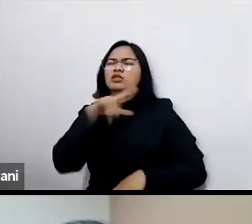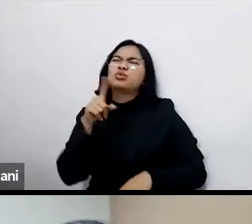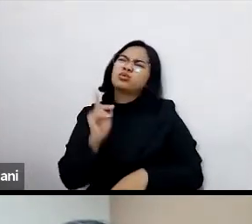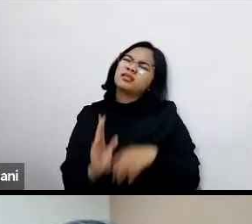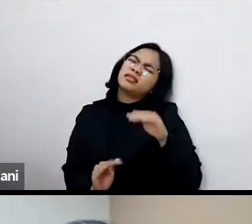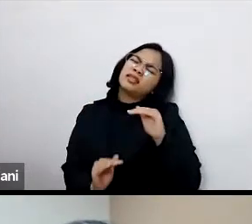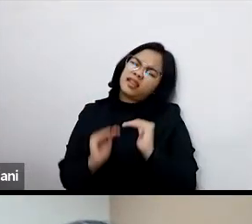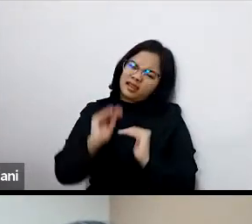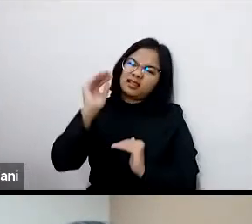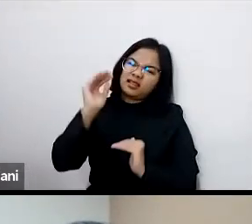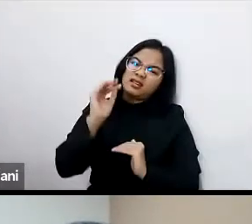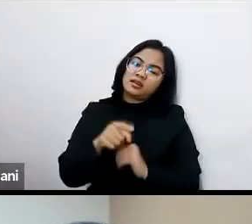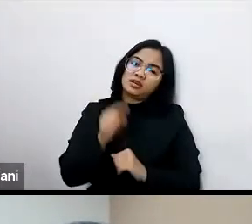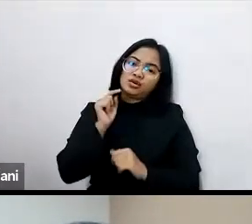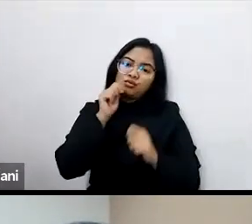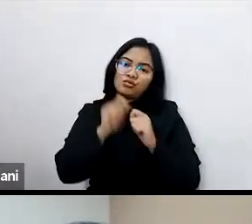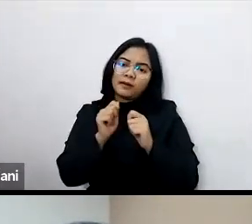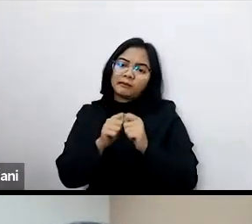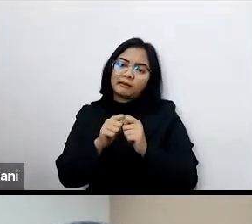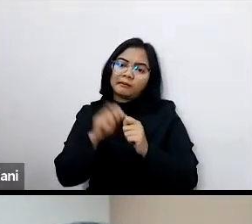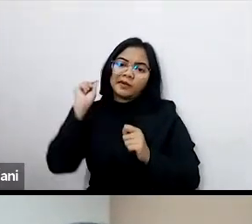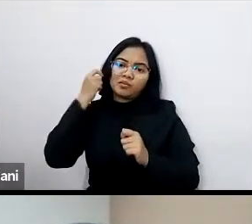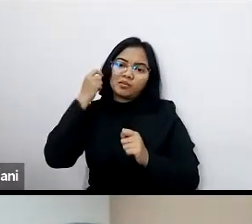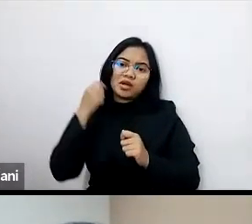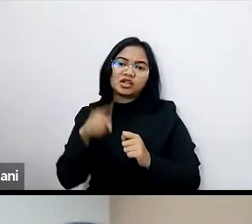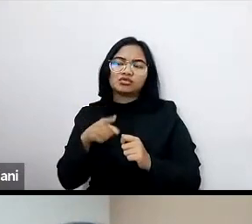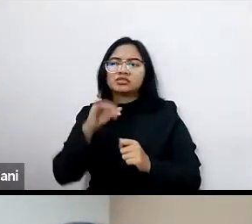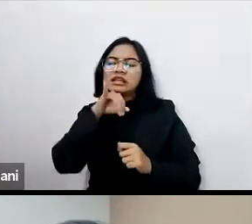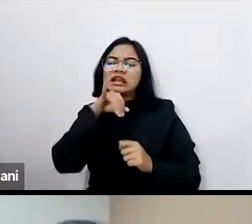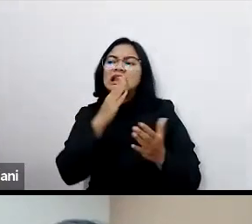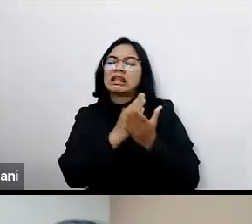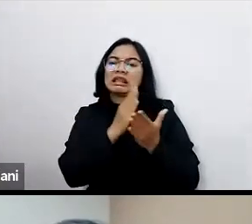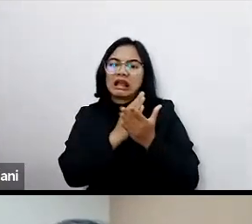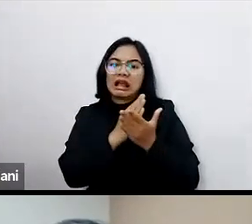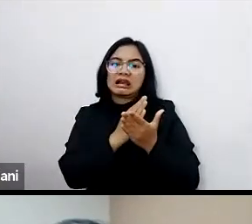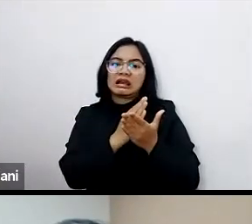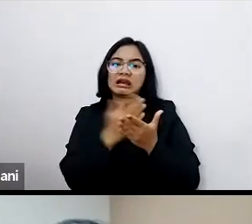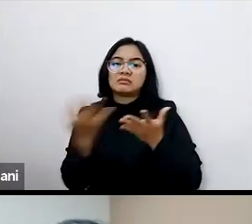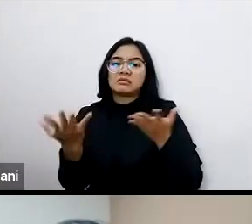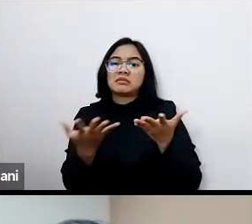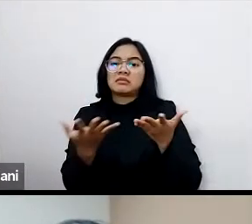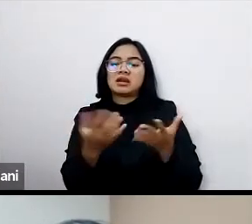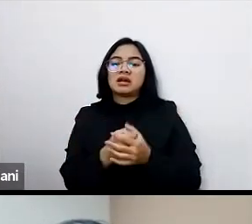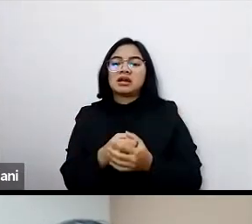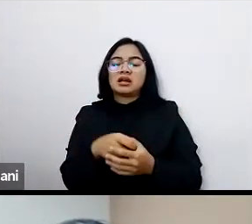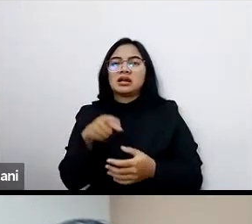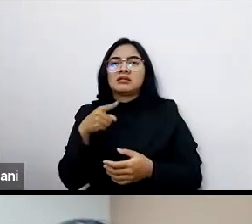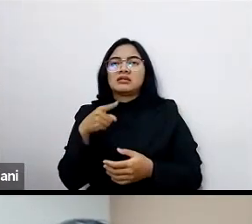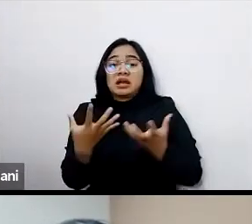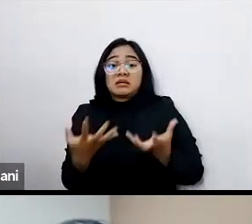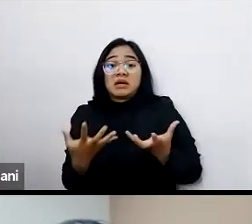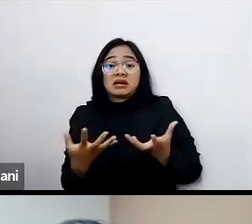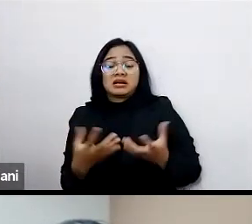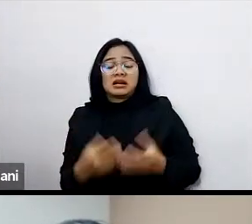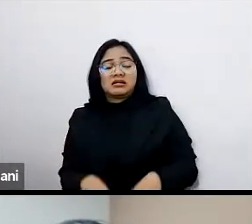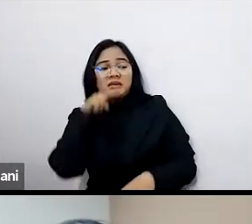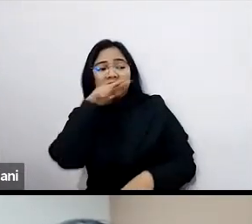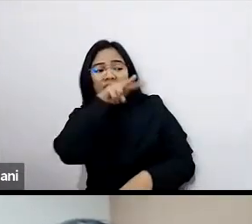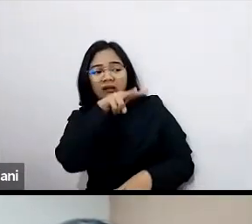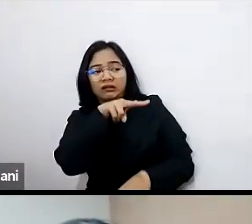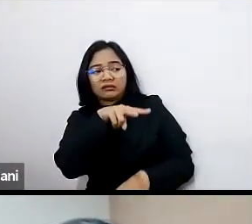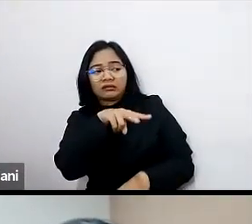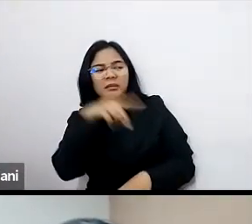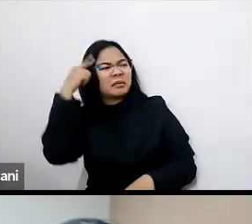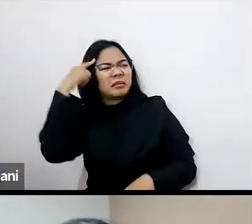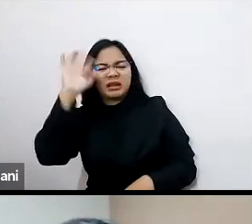perempuan ya kan, ya tantangan juga gitu loh, tantangan bagaimana dia memenuhi ekspektasi negara, juga ekspektasi masyarakat,